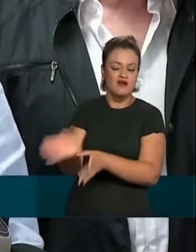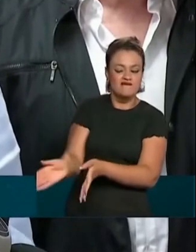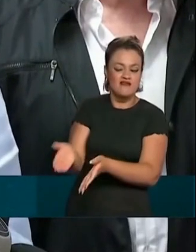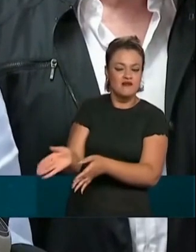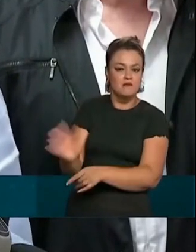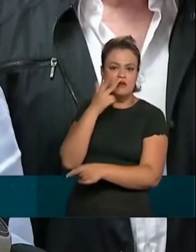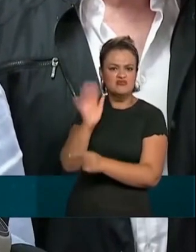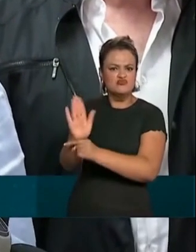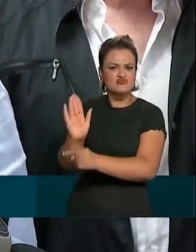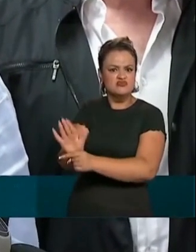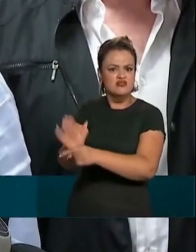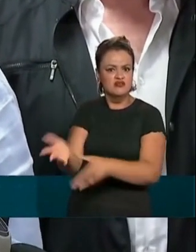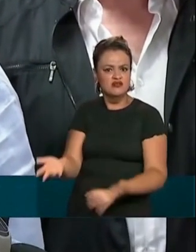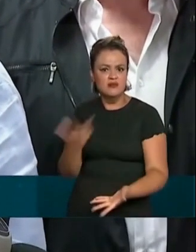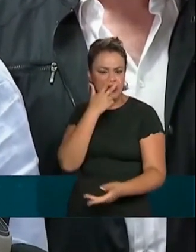manifestants.